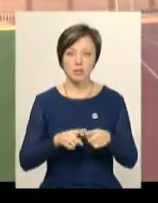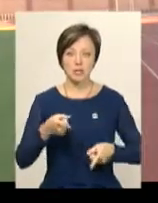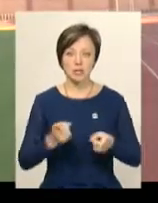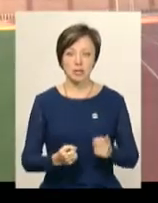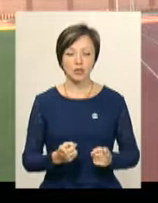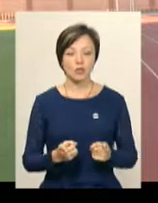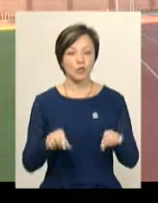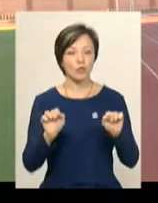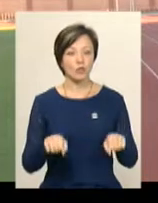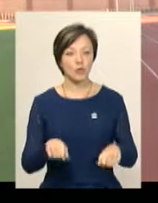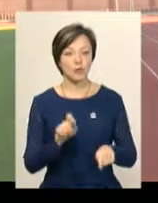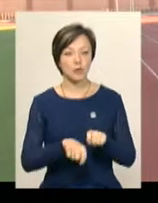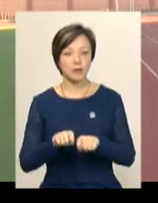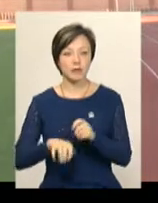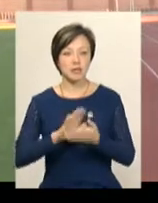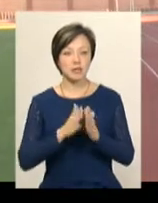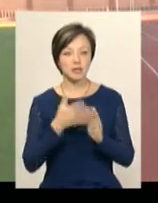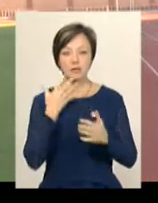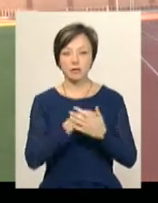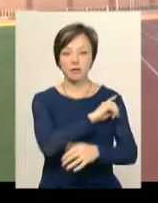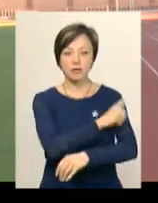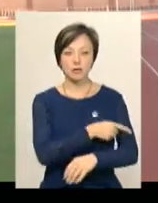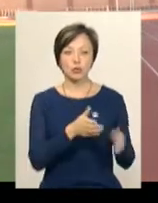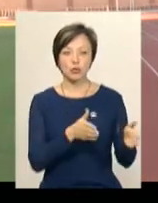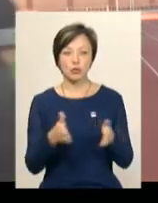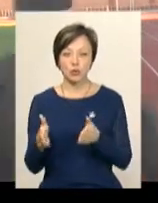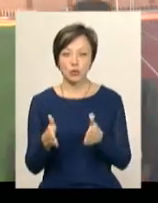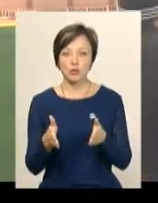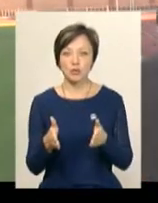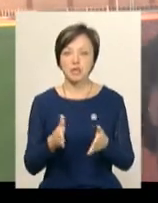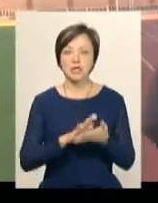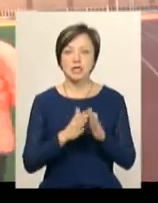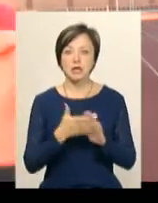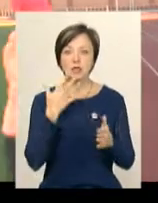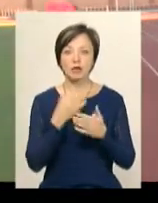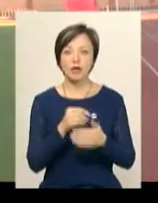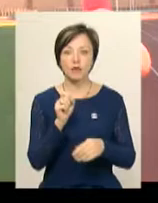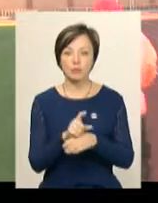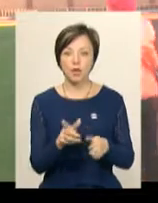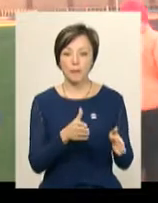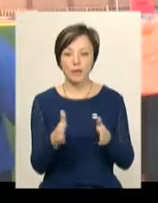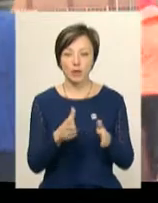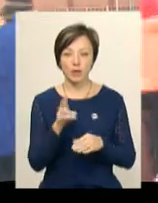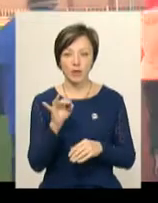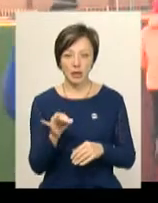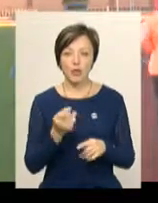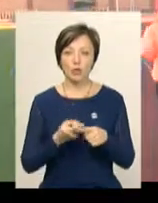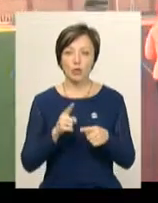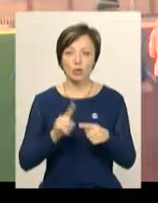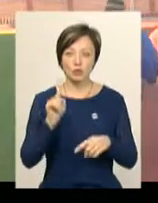дійсно можна перевірити стан своєї фізичної готовності, стан своєї функціональної підготовки, тому